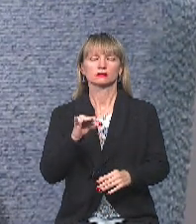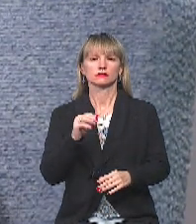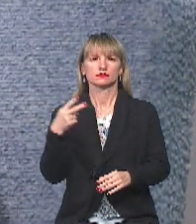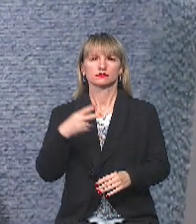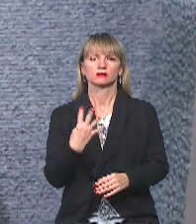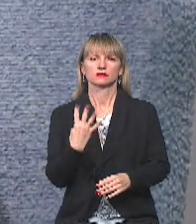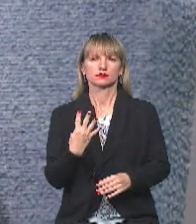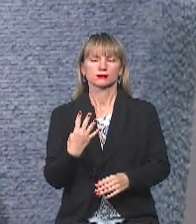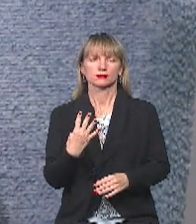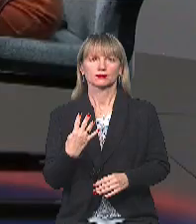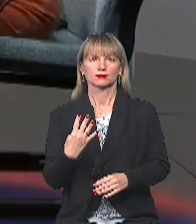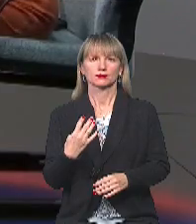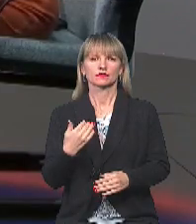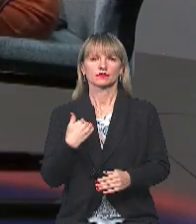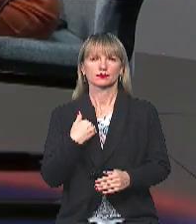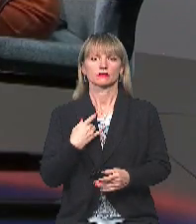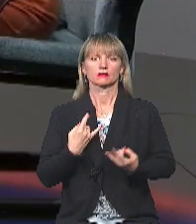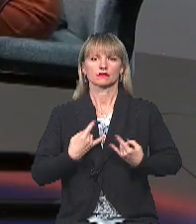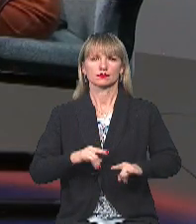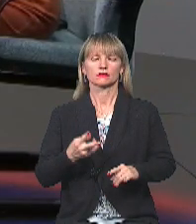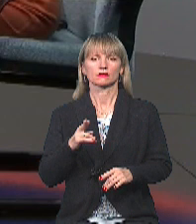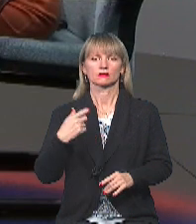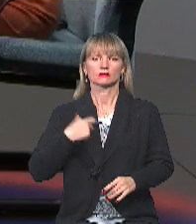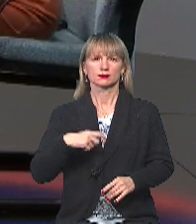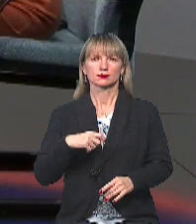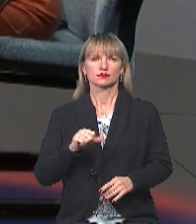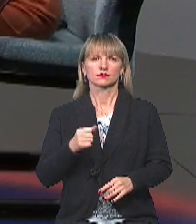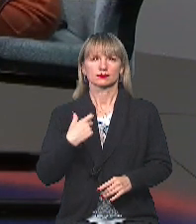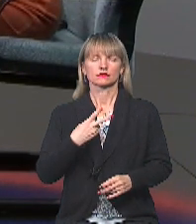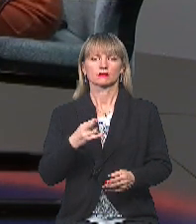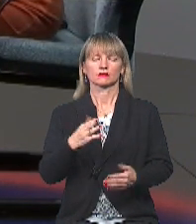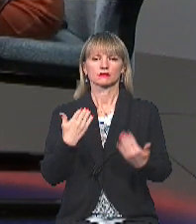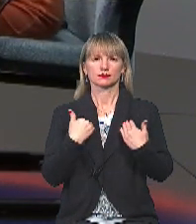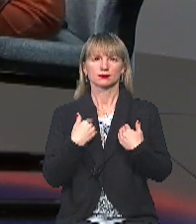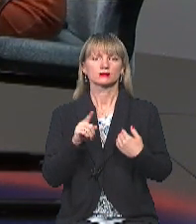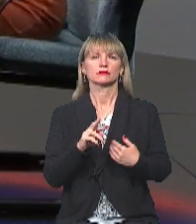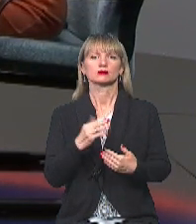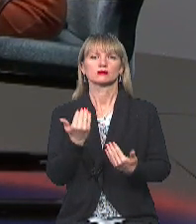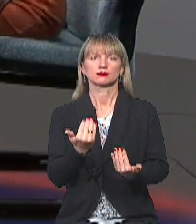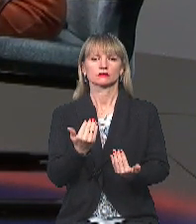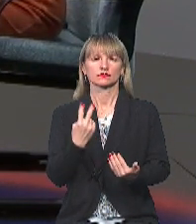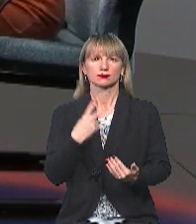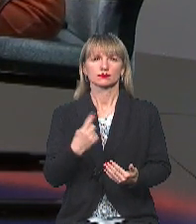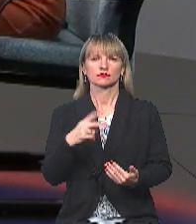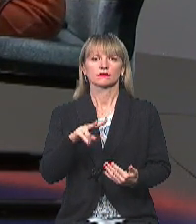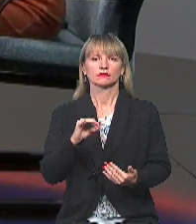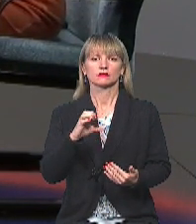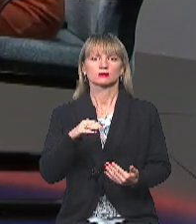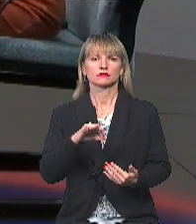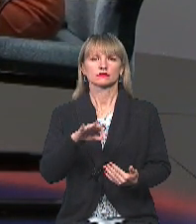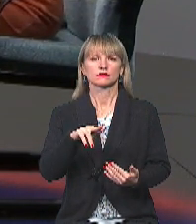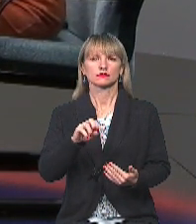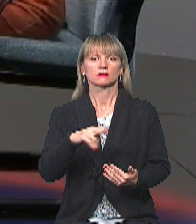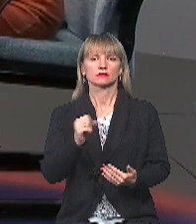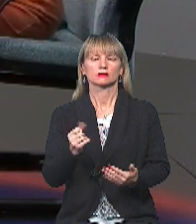2004-му, ну, мене народила для себе, а себе для мене. Що для вас 21 листопада?